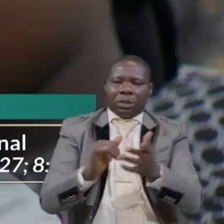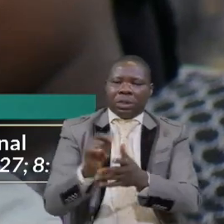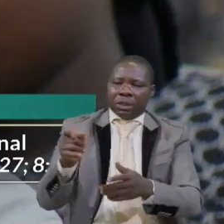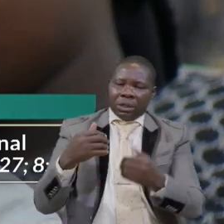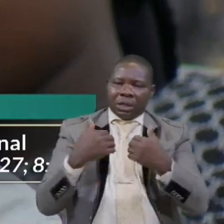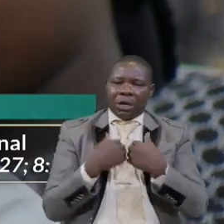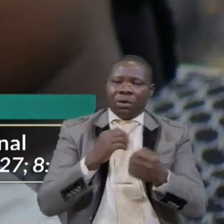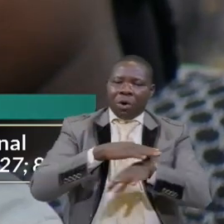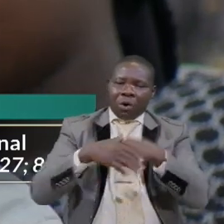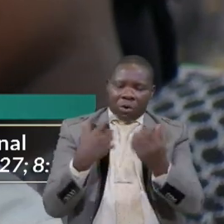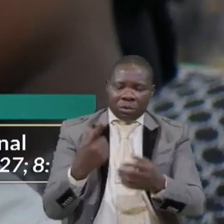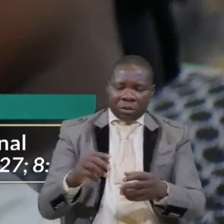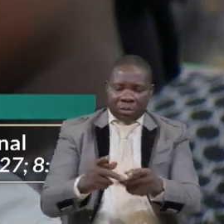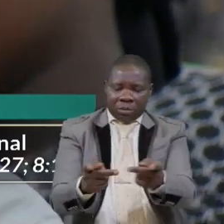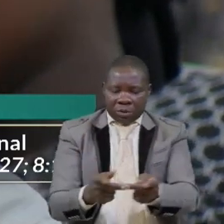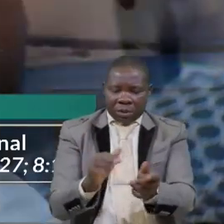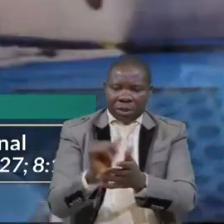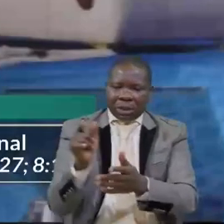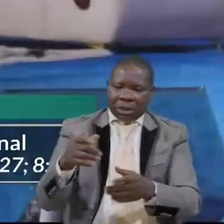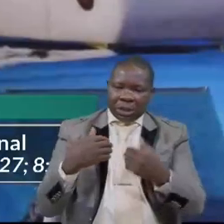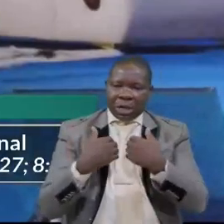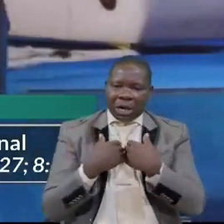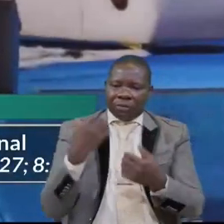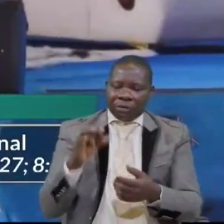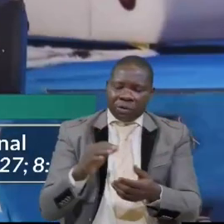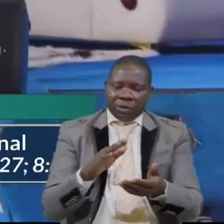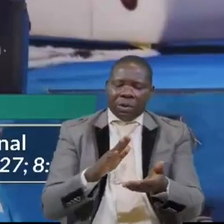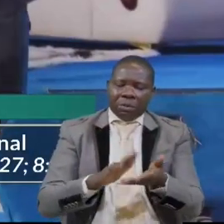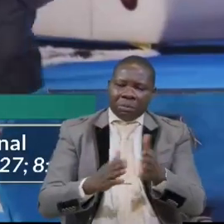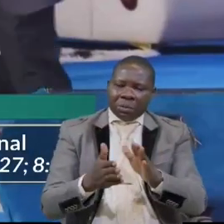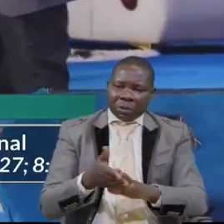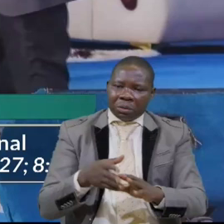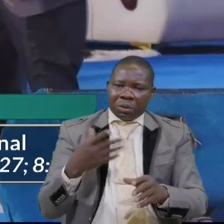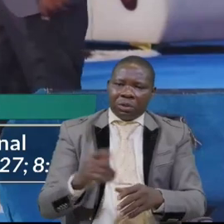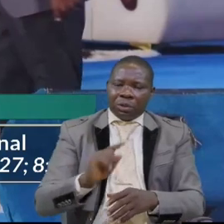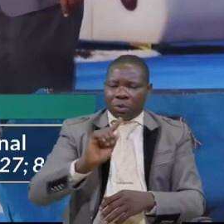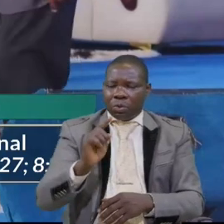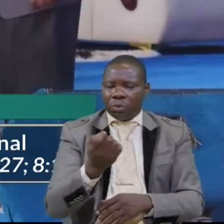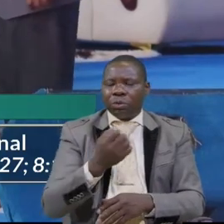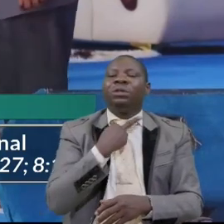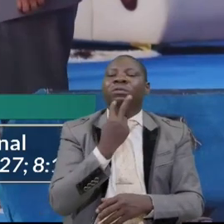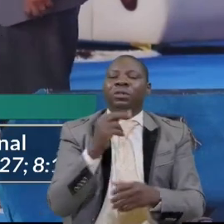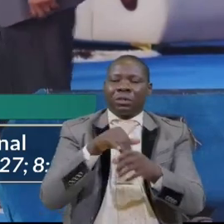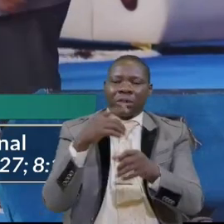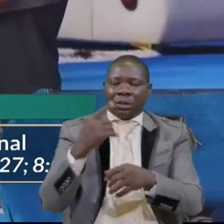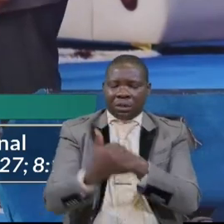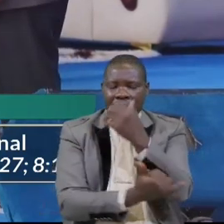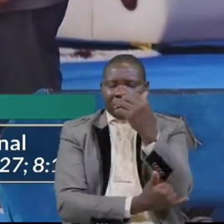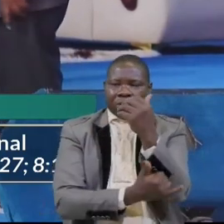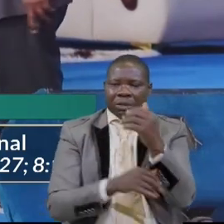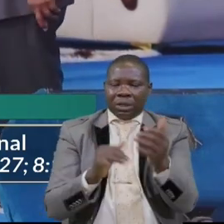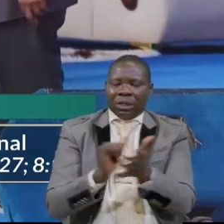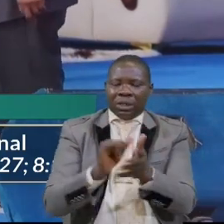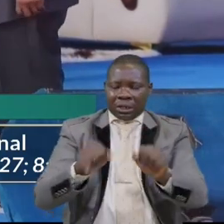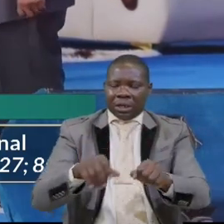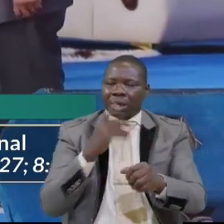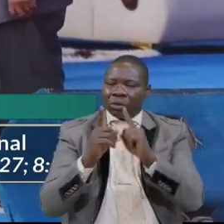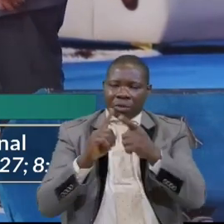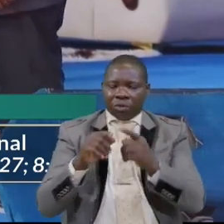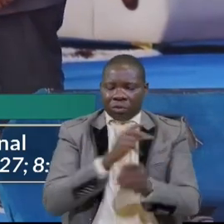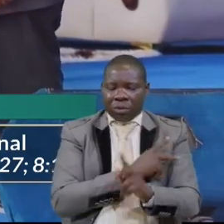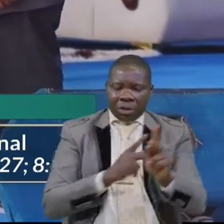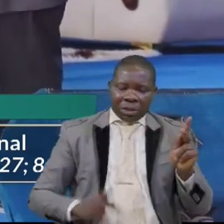la position qu'il a eu la seule voix du pays qui pouvait parler au roi qui pouvait